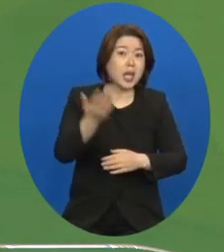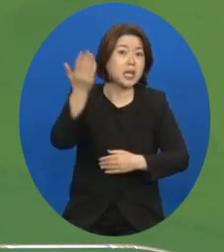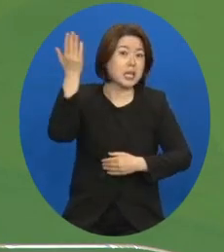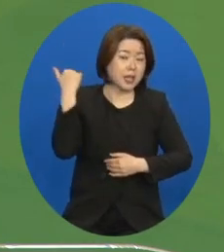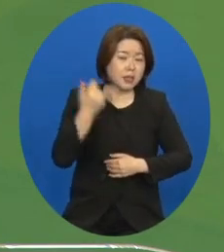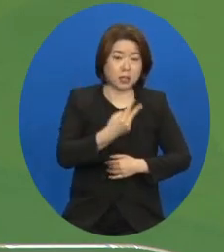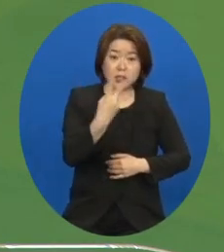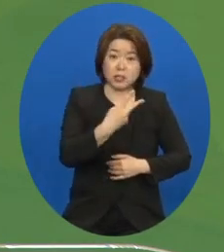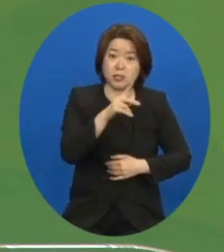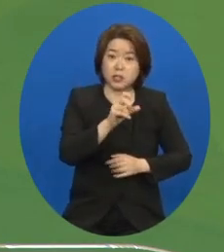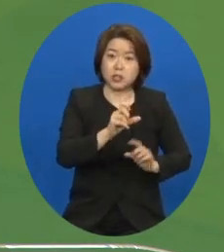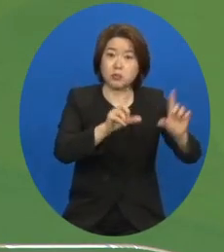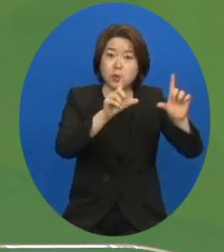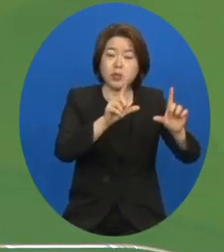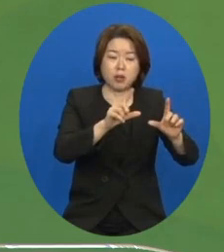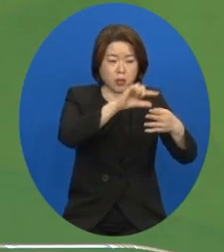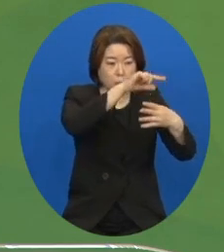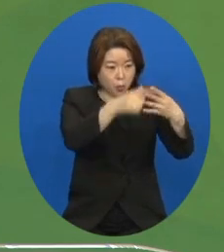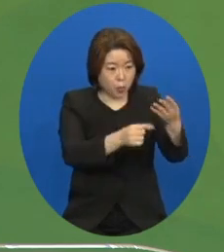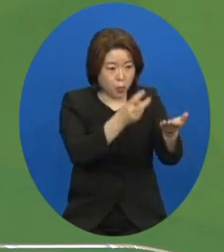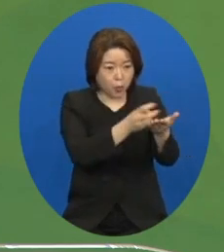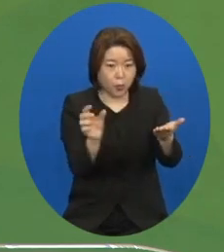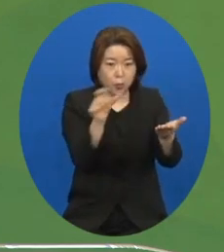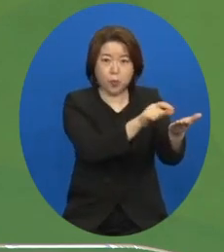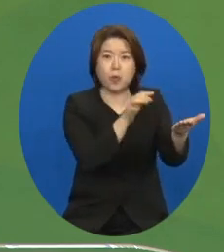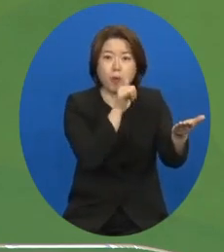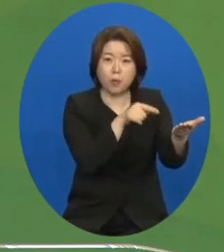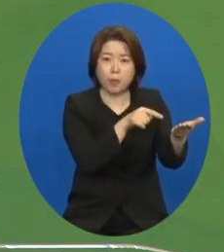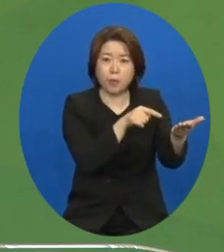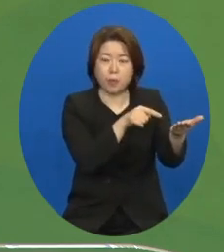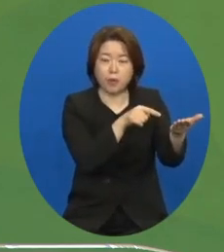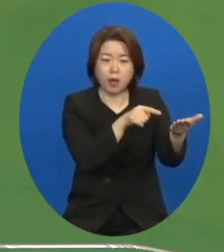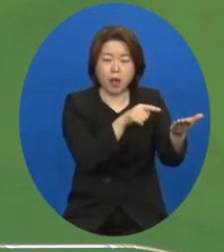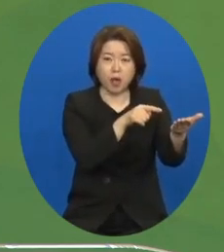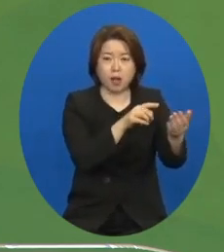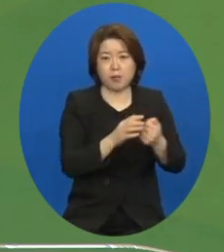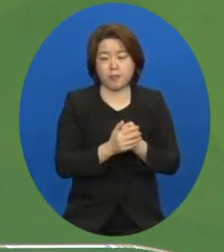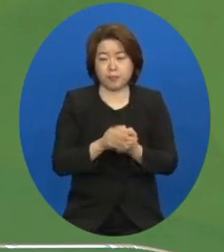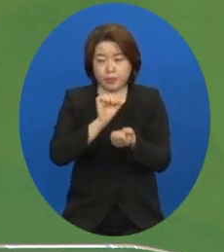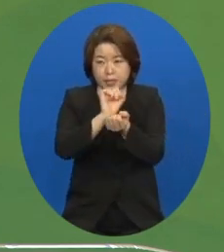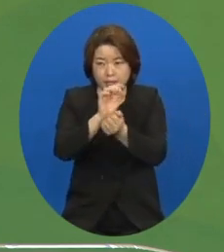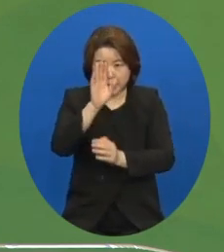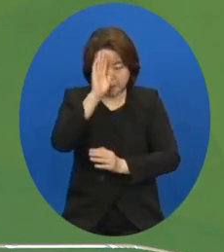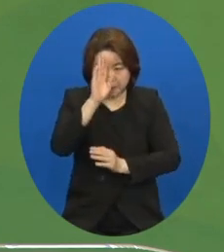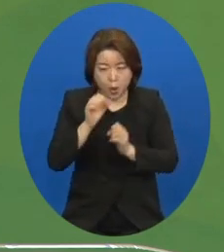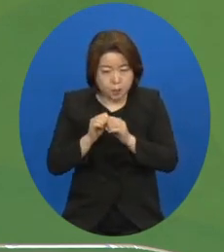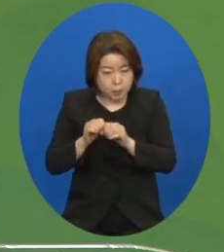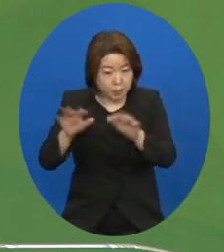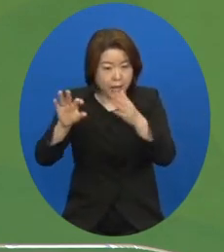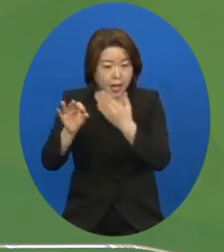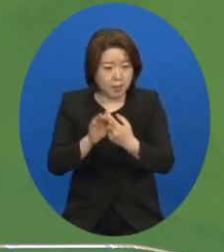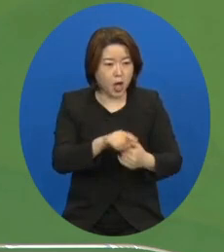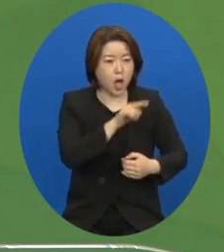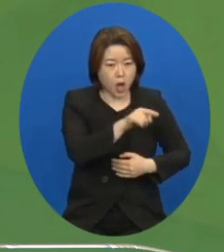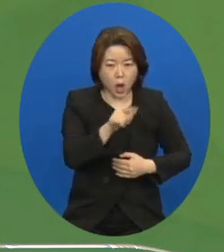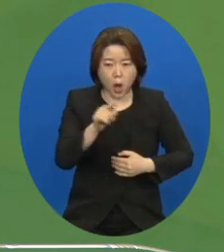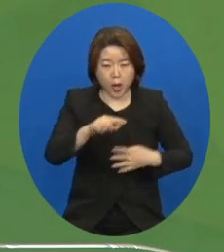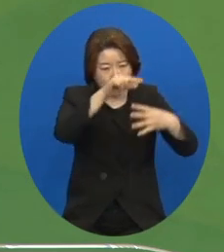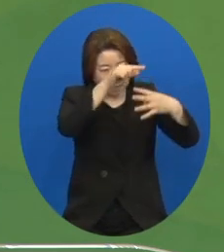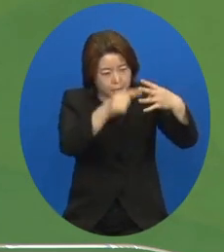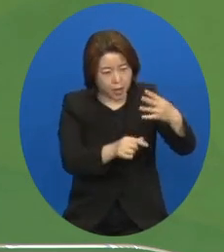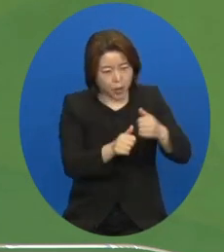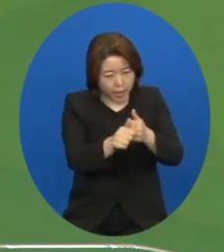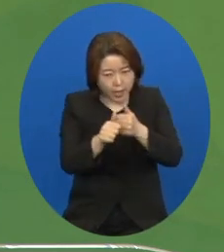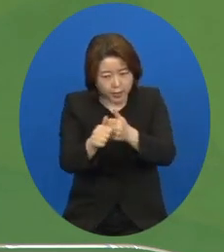그때 매뉴얼이 나왔던 겁니다. 이런 감염증 확산이 일어나면 이렇게 이렇게 대처한다.